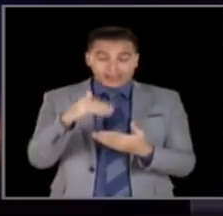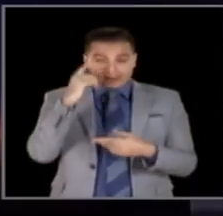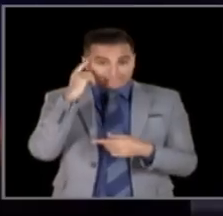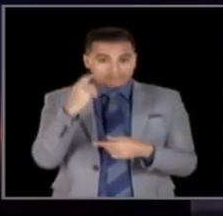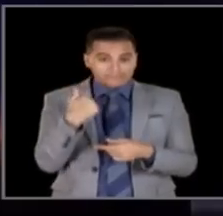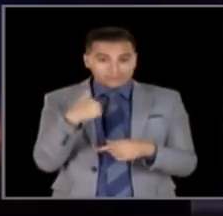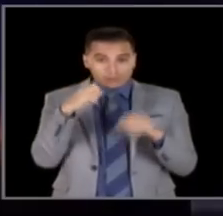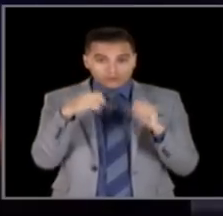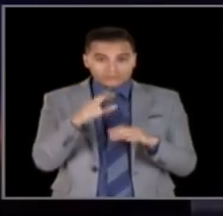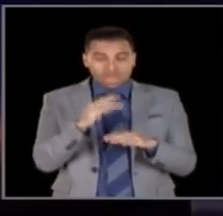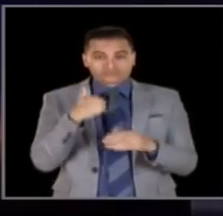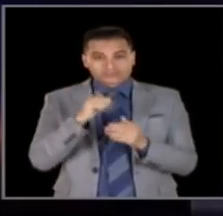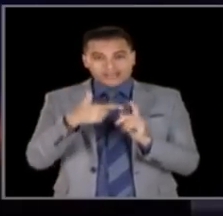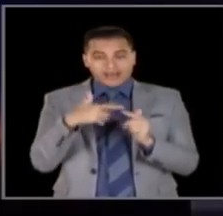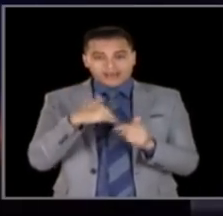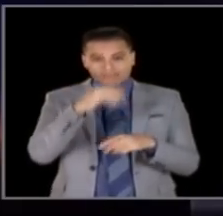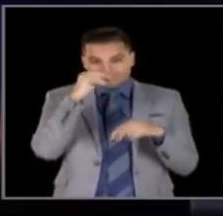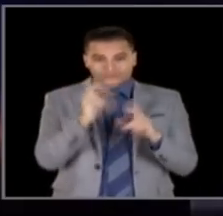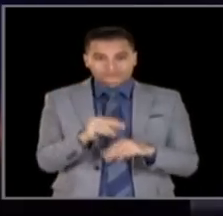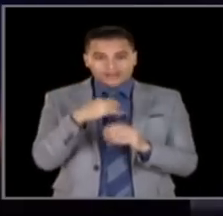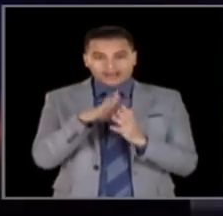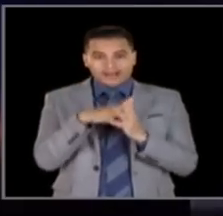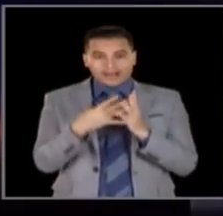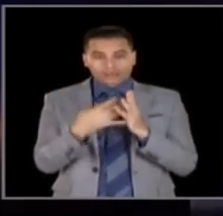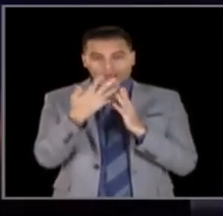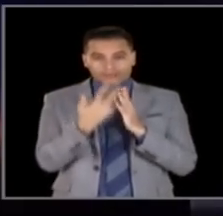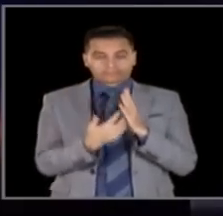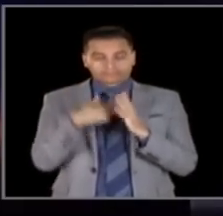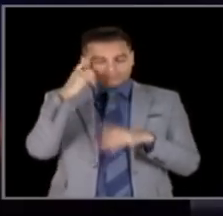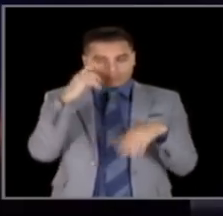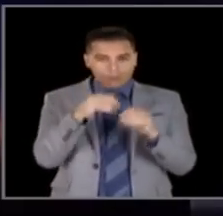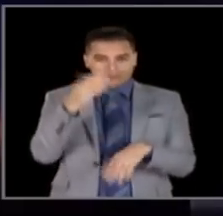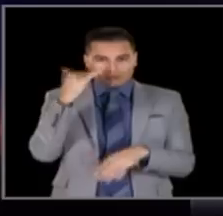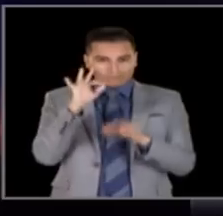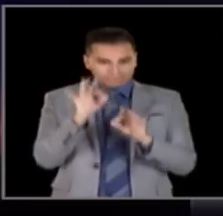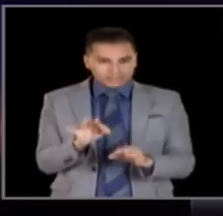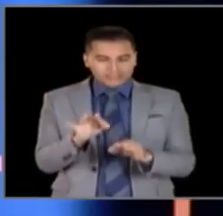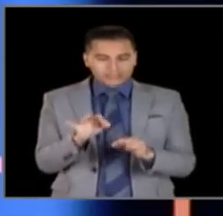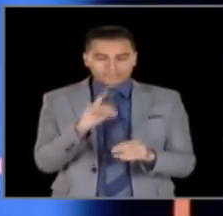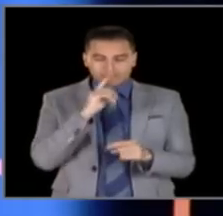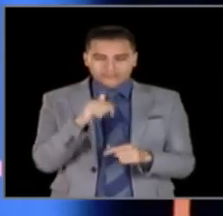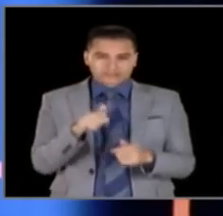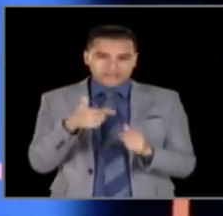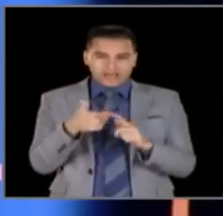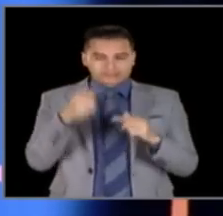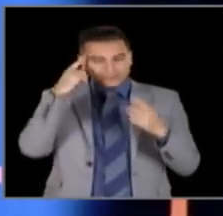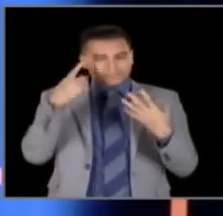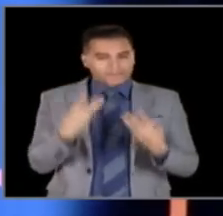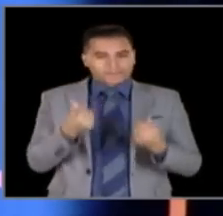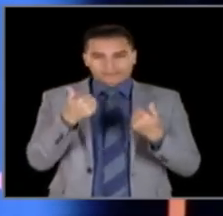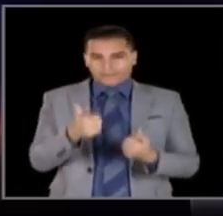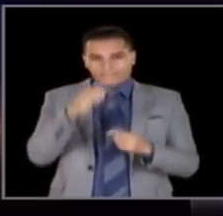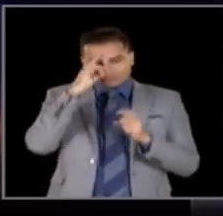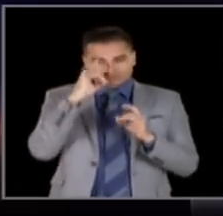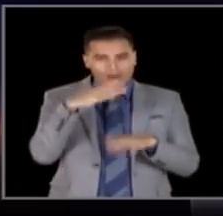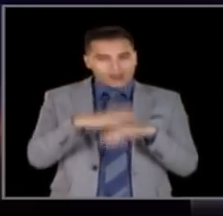حاجه، يعني حاسه ان انا عارفاه لدرجه جدول الضرب ممكن اللي احنا كنا نسيناه واحنا واقفين في المكان من الاجواء اللي احنا فيه. فاهدى النهارده، فان شاء